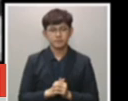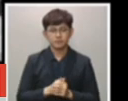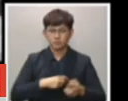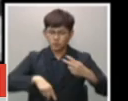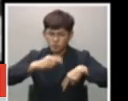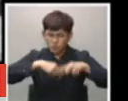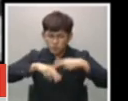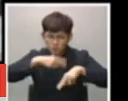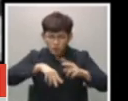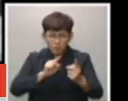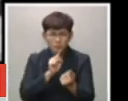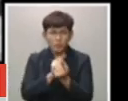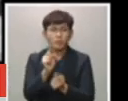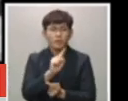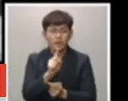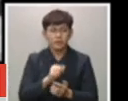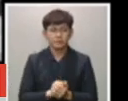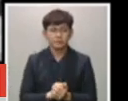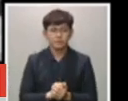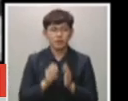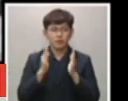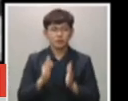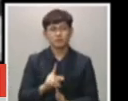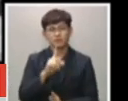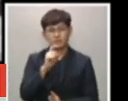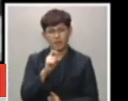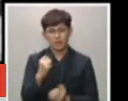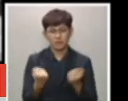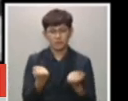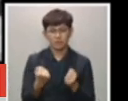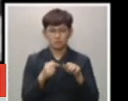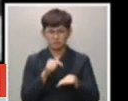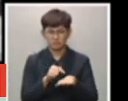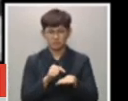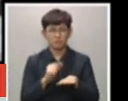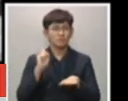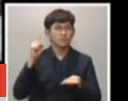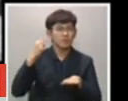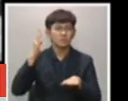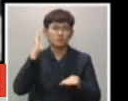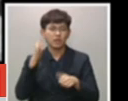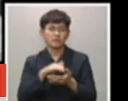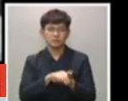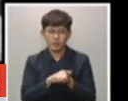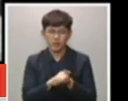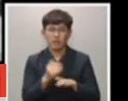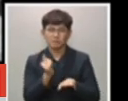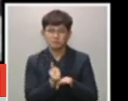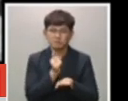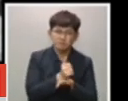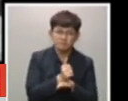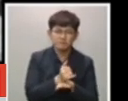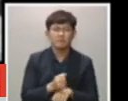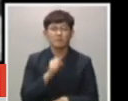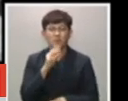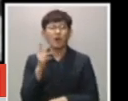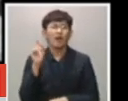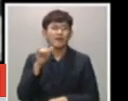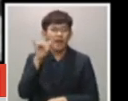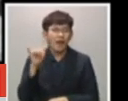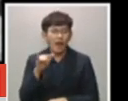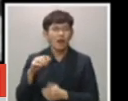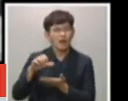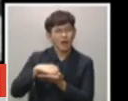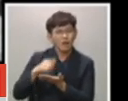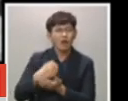สอบเหตุพบศพผู้เสียชีวิตภายในรถยนต์เป็นสองสามีภรรยาญาติให้การว่าช่วงหลังบ่นเศรษฐกิจ